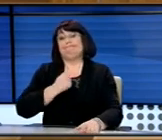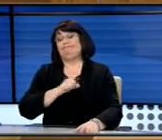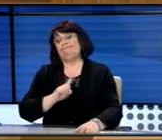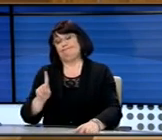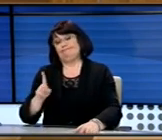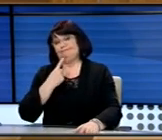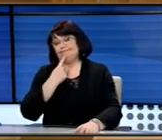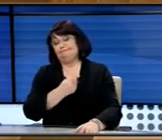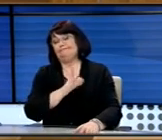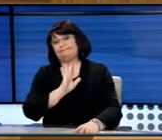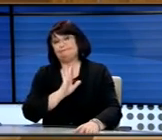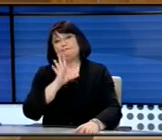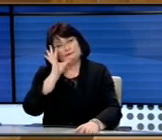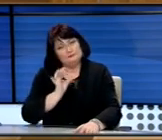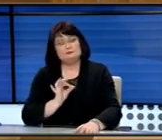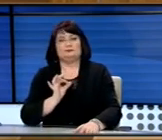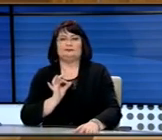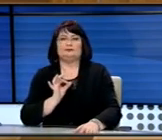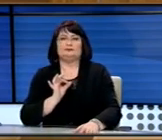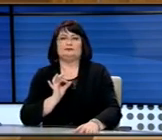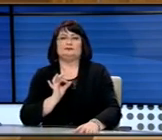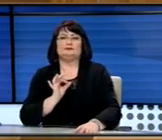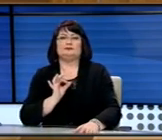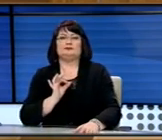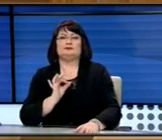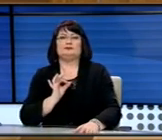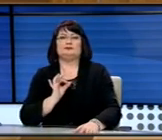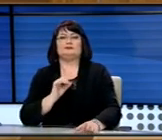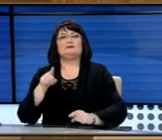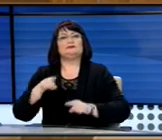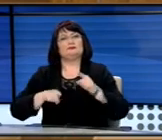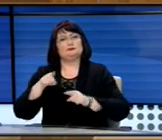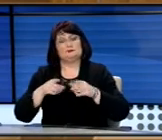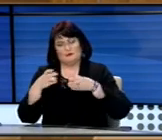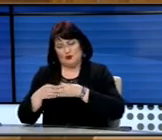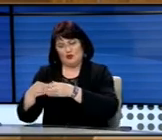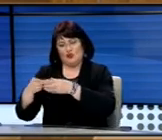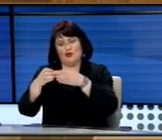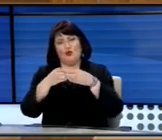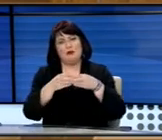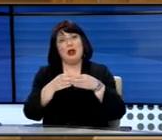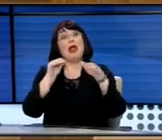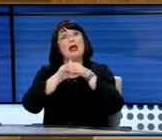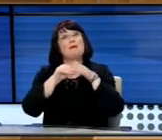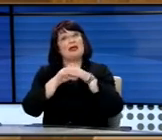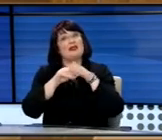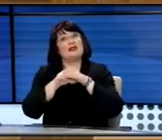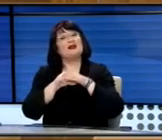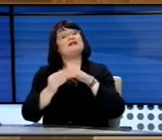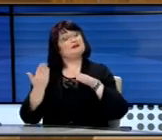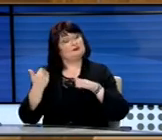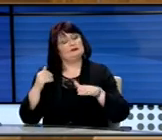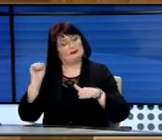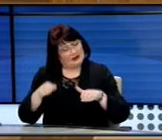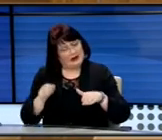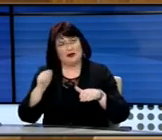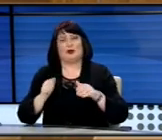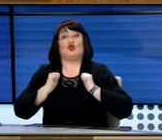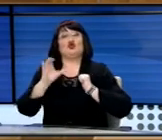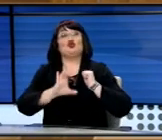όμως. Πράγματι, καταγράφηκαν σε ορισμένους κλάδους σημαντικές επενδύσεις στην προηγούμενη περίοδο.